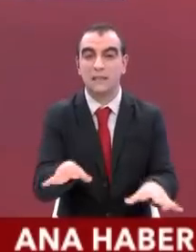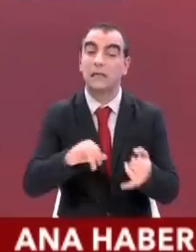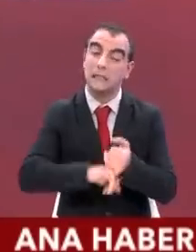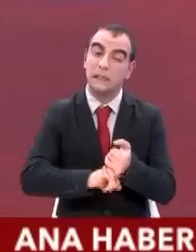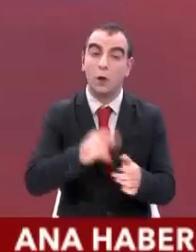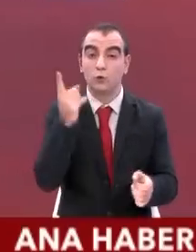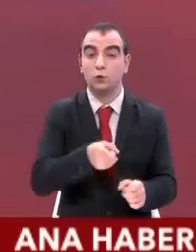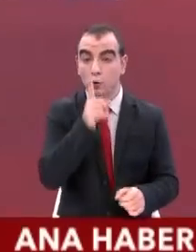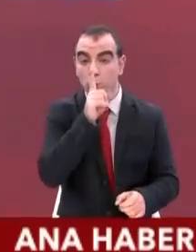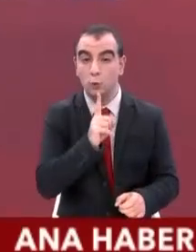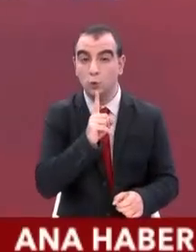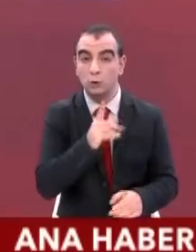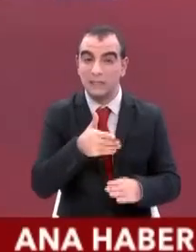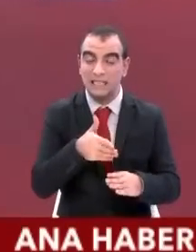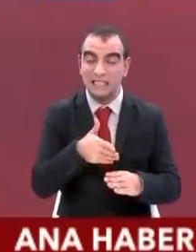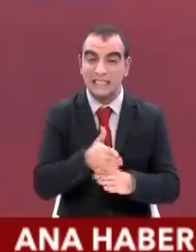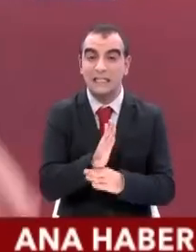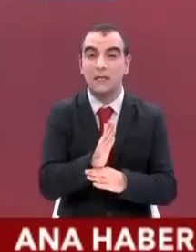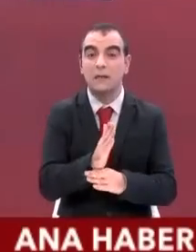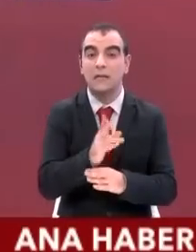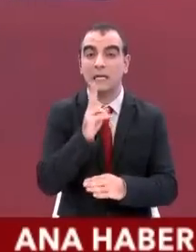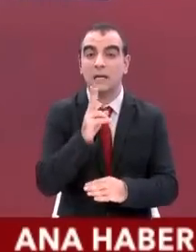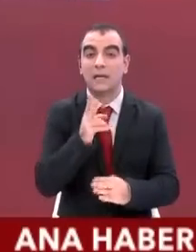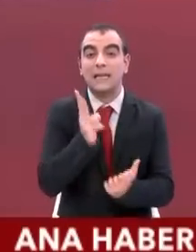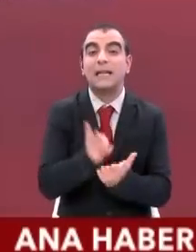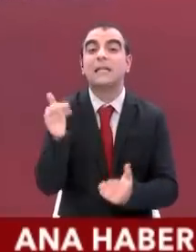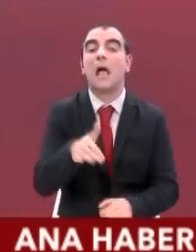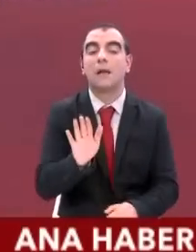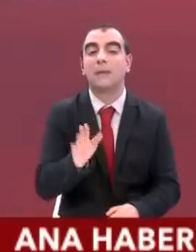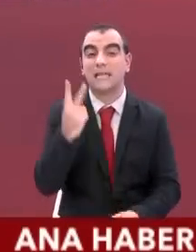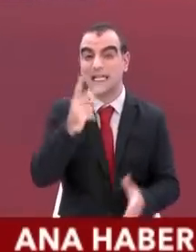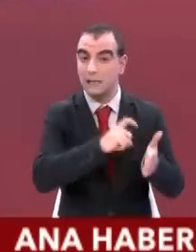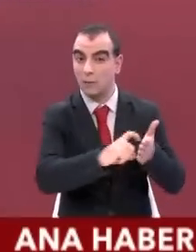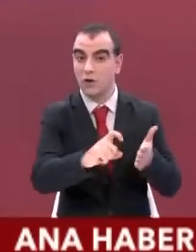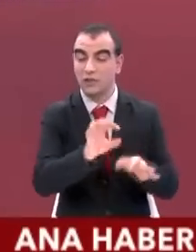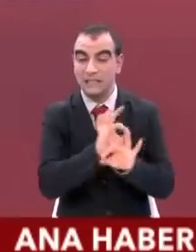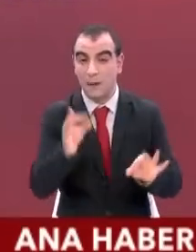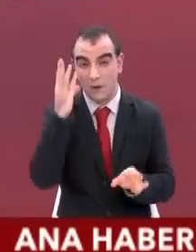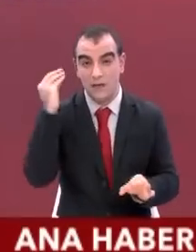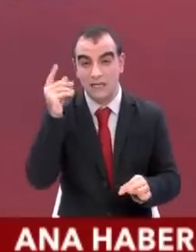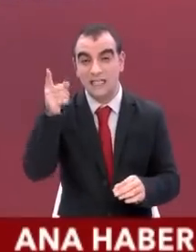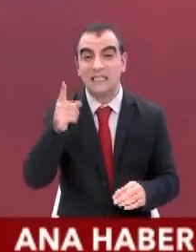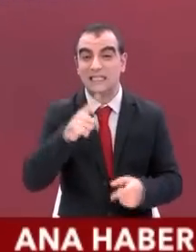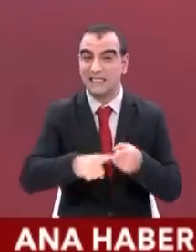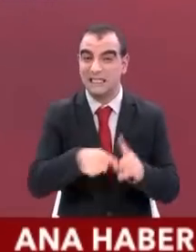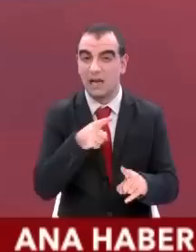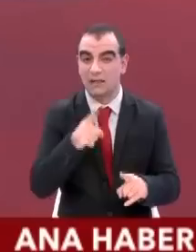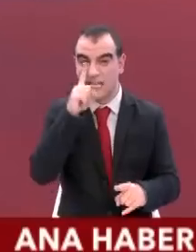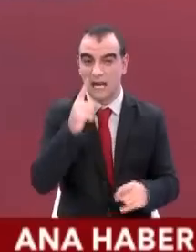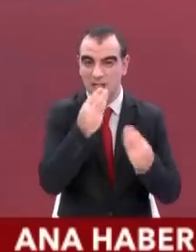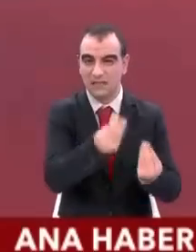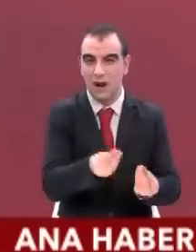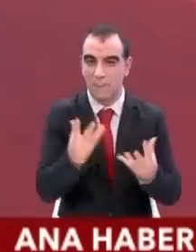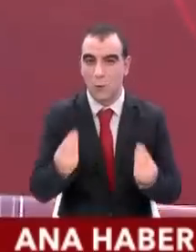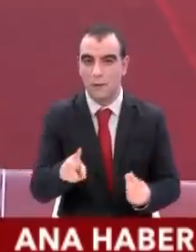%100 henüz teydi gelmedi ama anlatmak lazım İki başlık tam anlamıyla siyasete gaz vermek olabilir mi çok